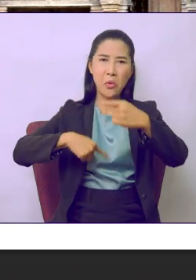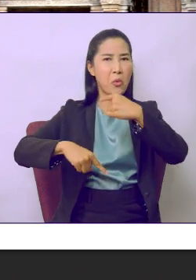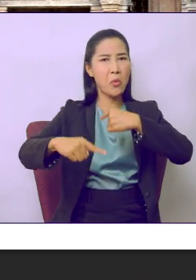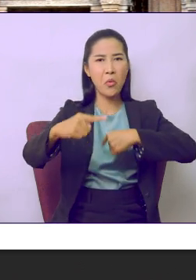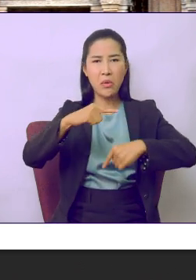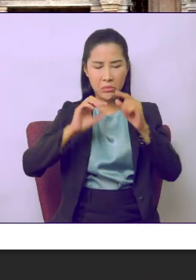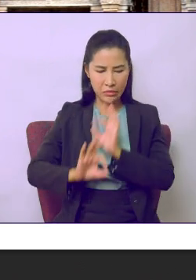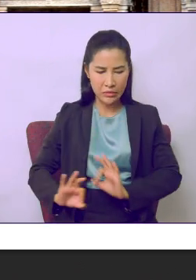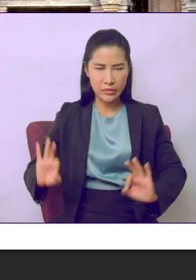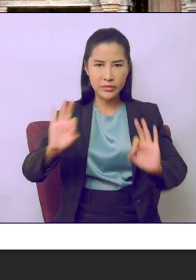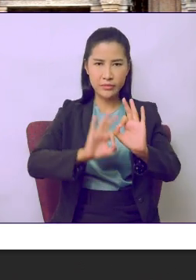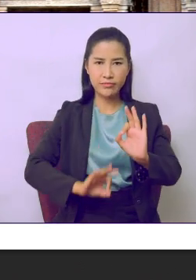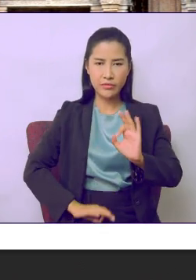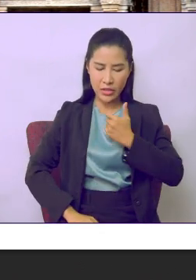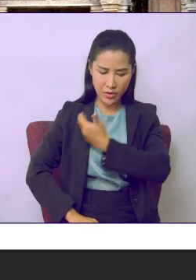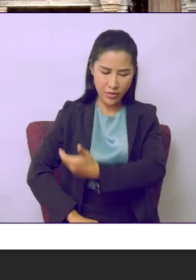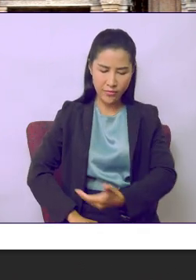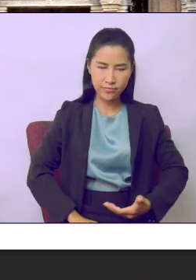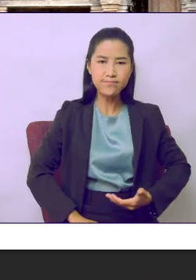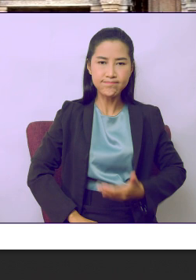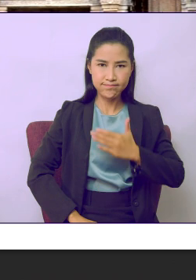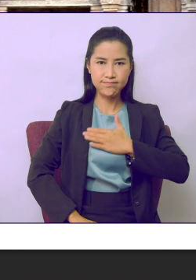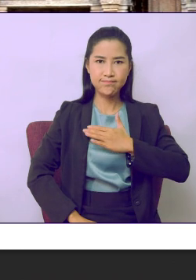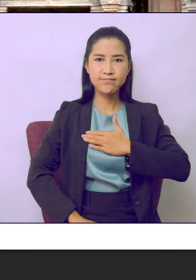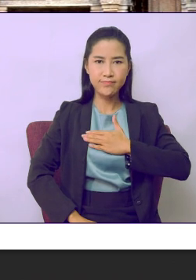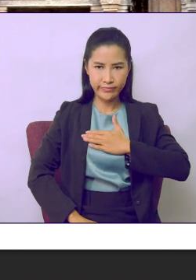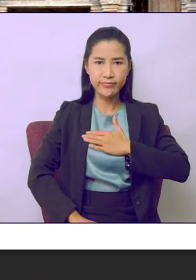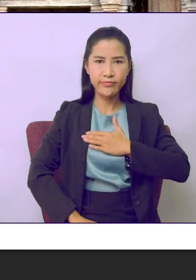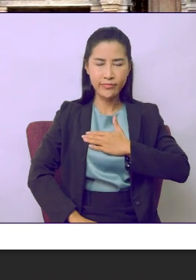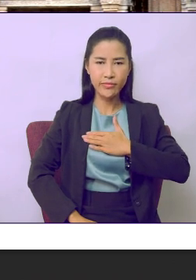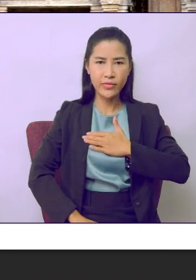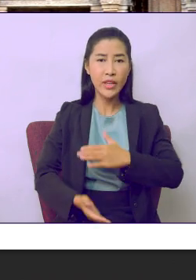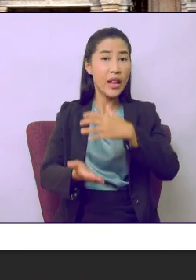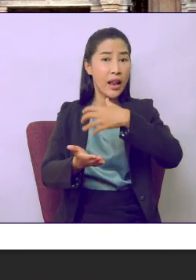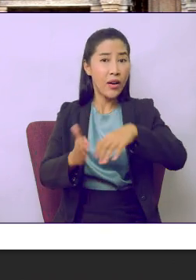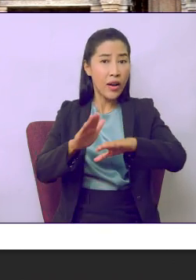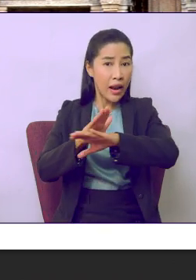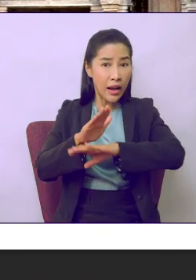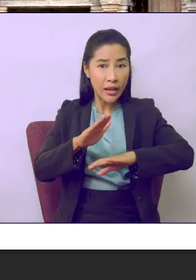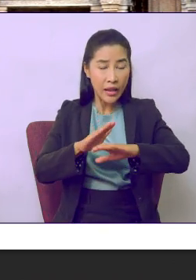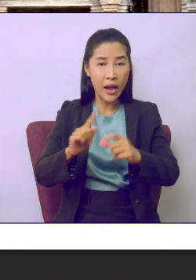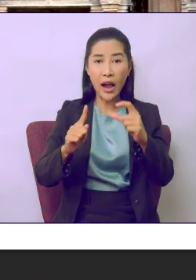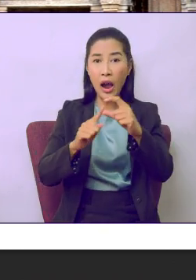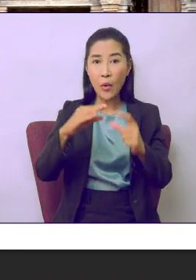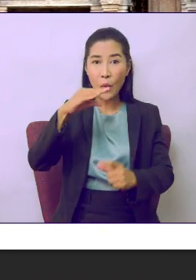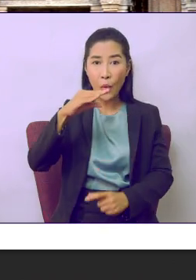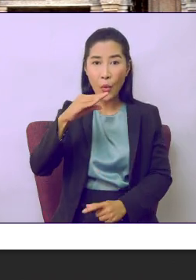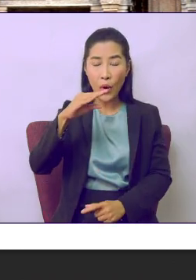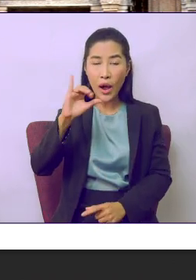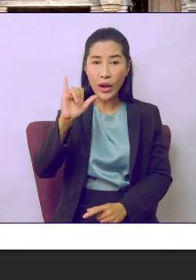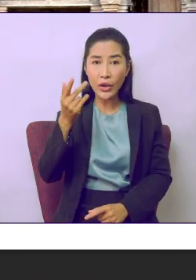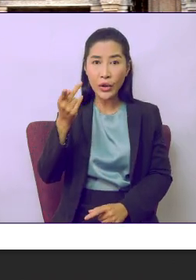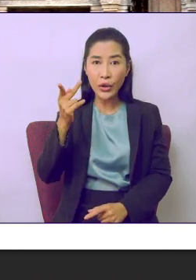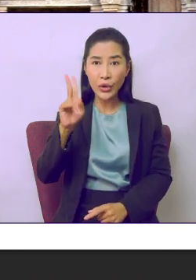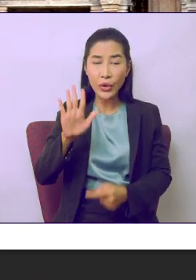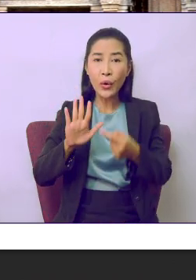ร่างกายของมนุษย์นะครับอ่าที่ผมบอกว่านะครับหลักฐานนะครับว่าโยคะเนี่ยคำว่าโยคะเนี่ยนะครับเกิดขึ้น